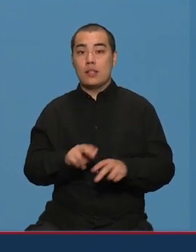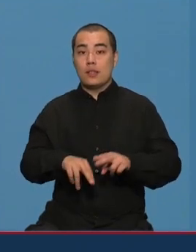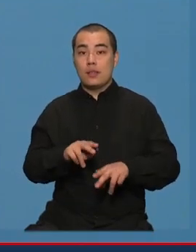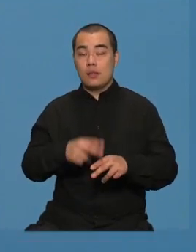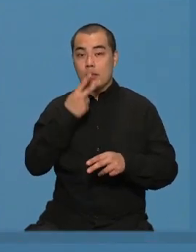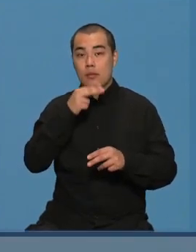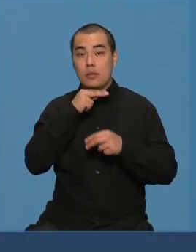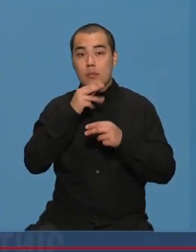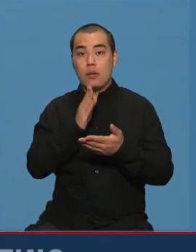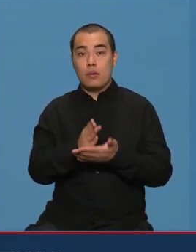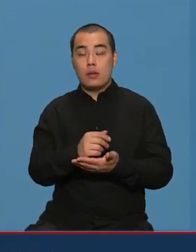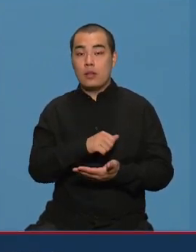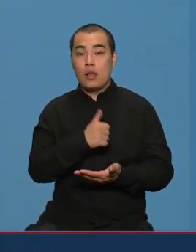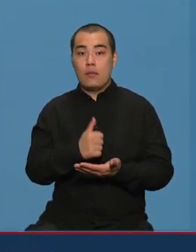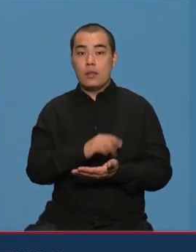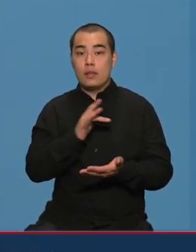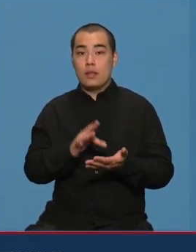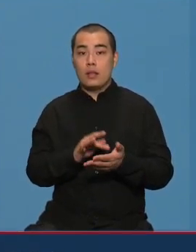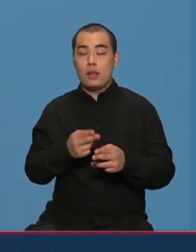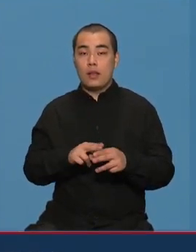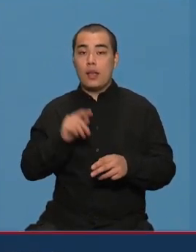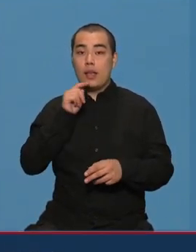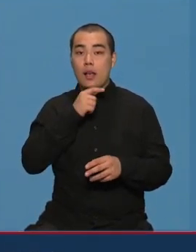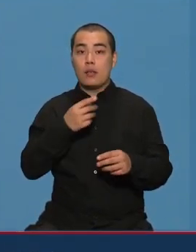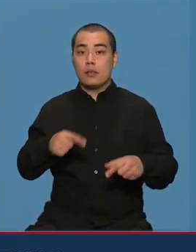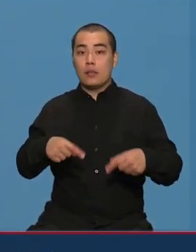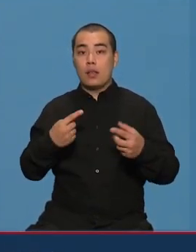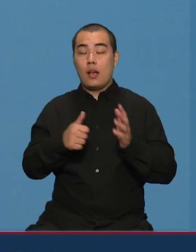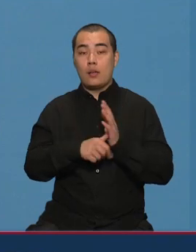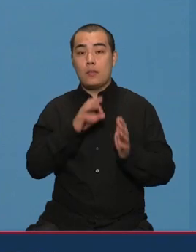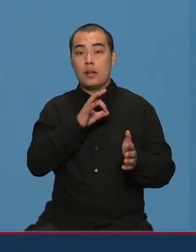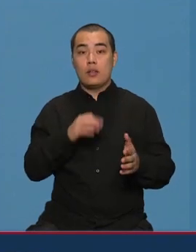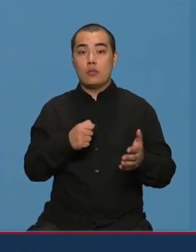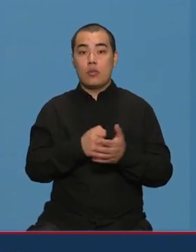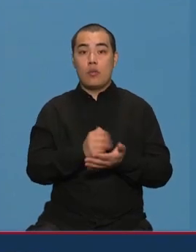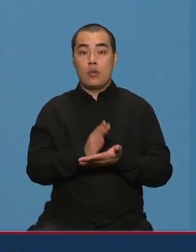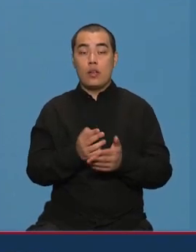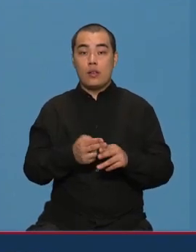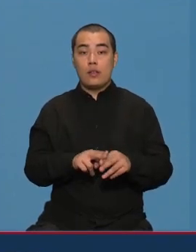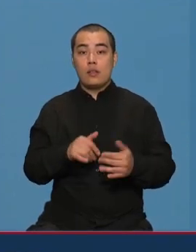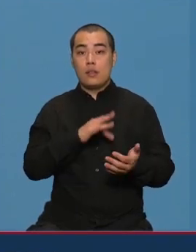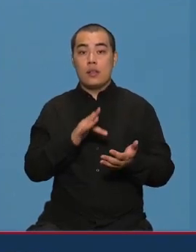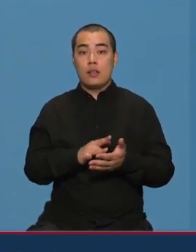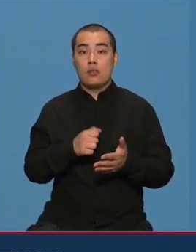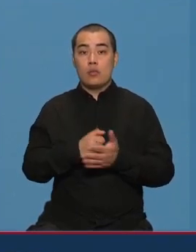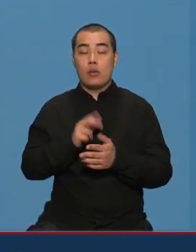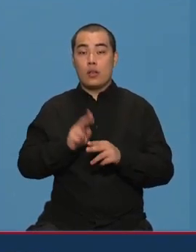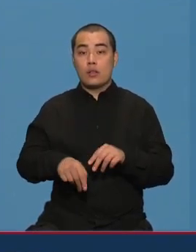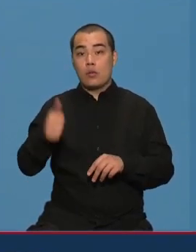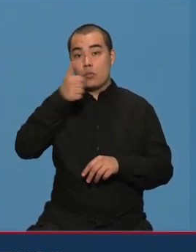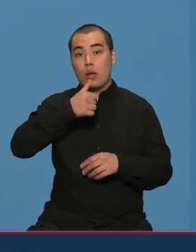байқалады. Біздің басты мақсат экономика өсімін 6%-ға жеткізу. Осы мақсатта жылдың соңына